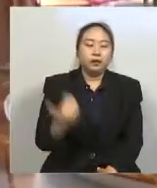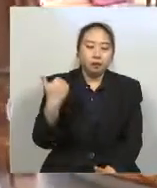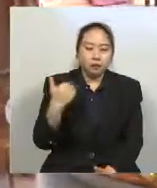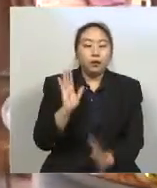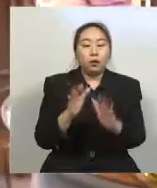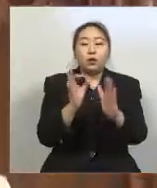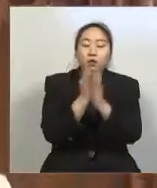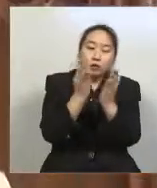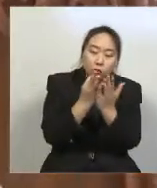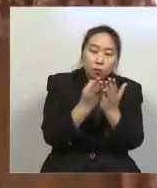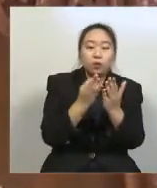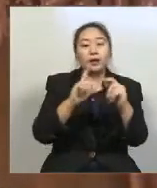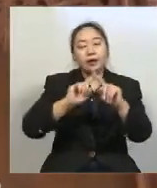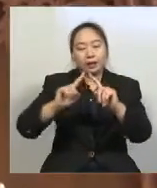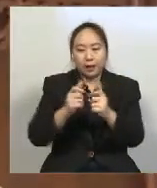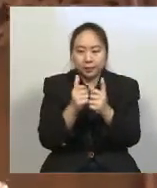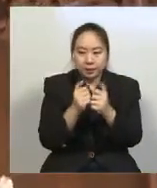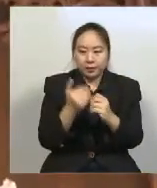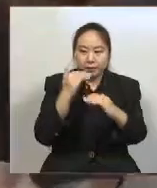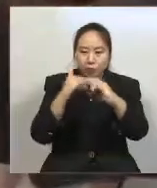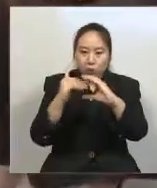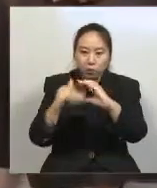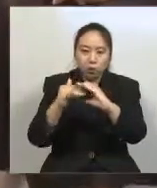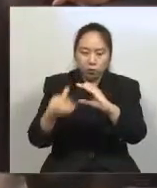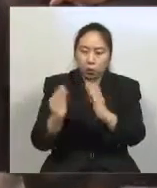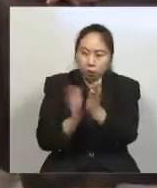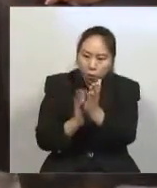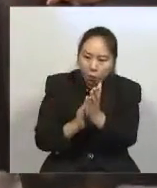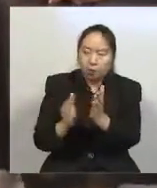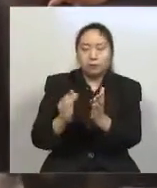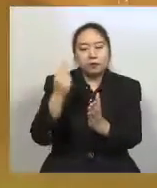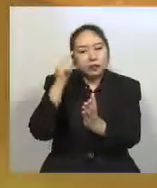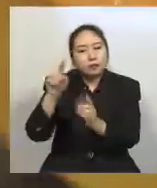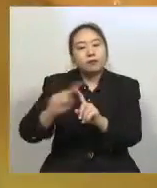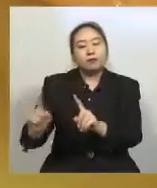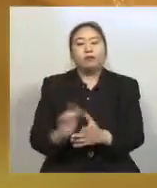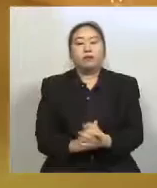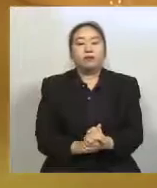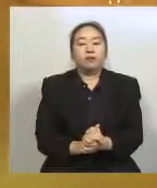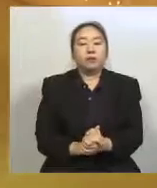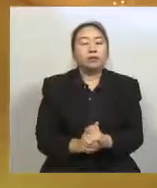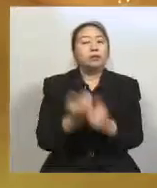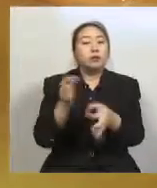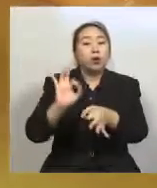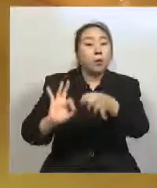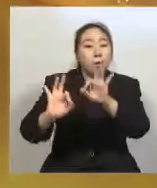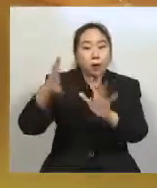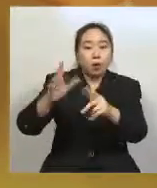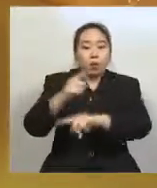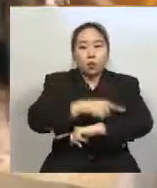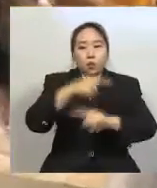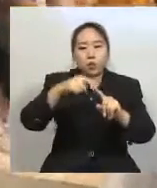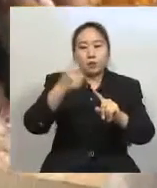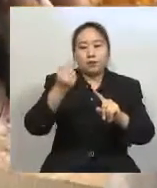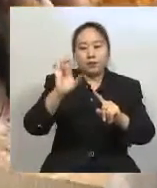ซเชียลให้เข้ามาได้เข้ามาแสดงความอาลัยและชื่นชมเป็นจำนวนมากส่วนพิธีชาปนกิจศพจะมีขึ้นในวัน